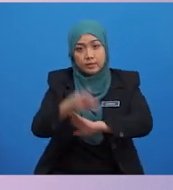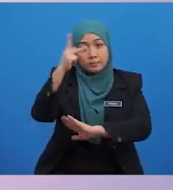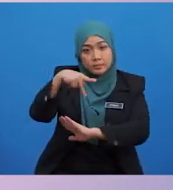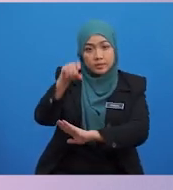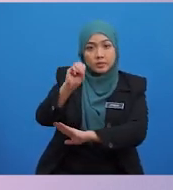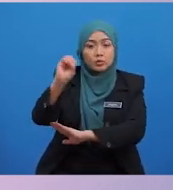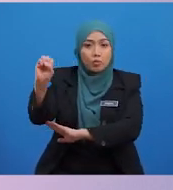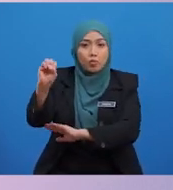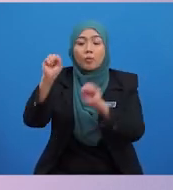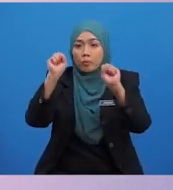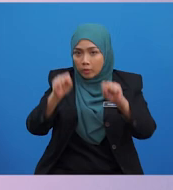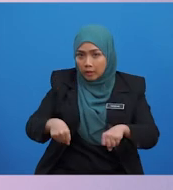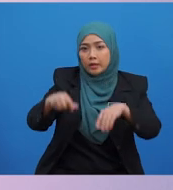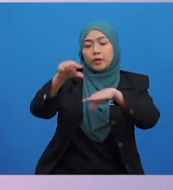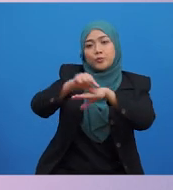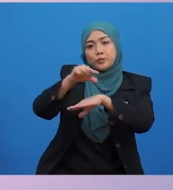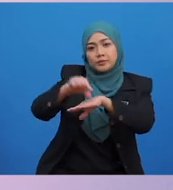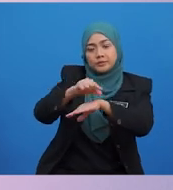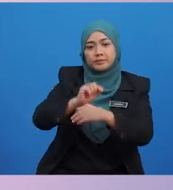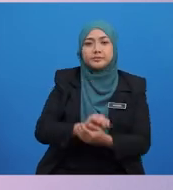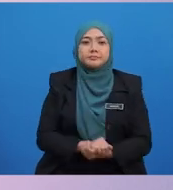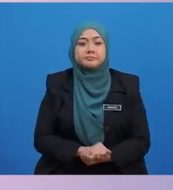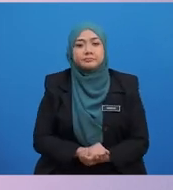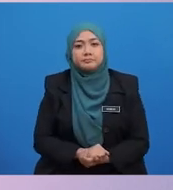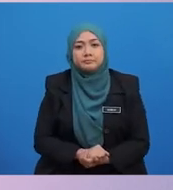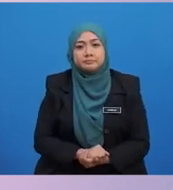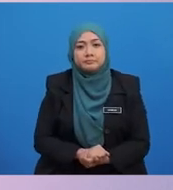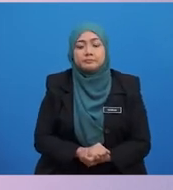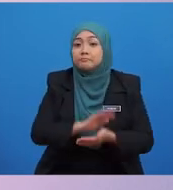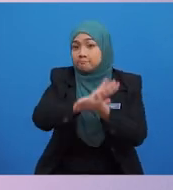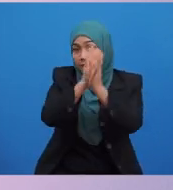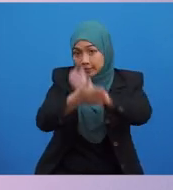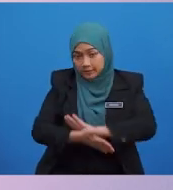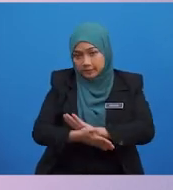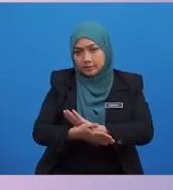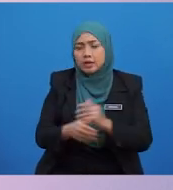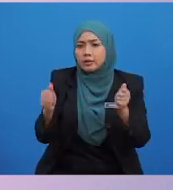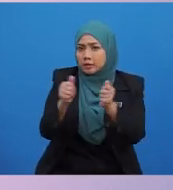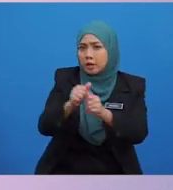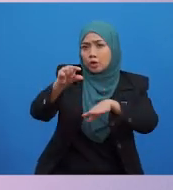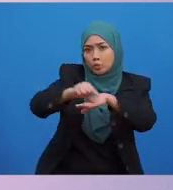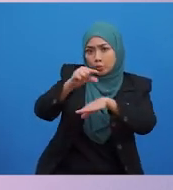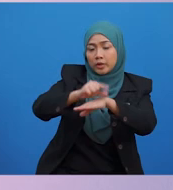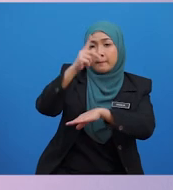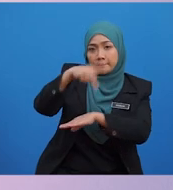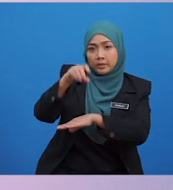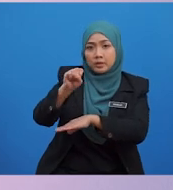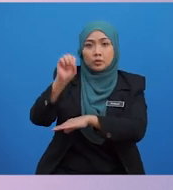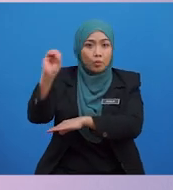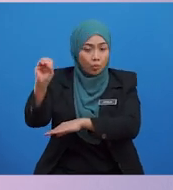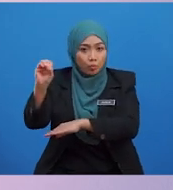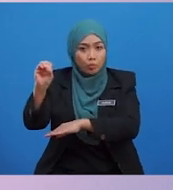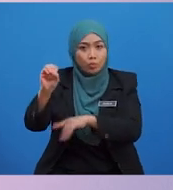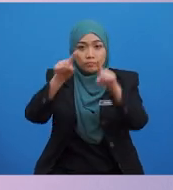ini jadi dengan menggunakan betul sinus pagi segitiga PQR kita